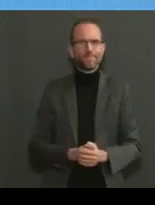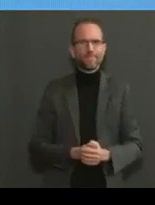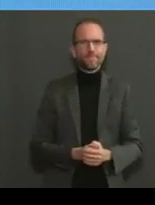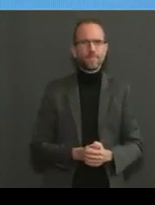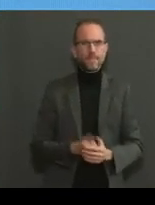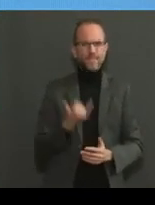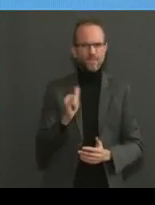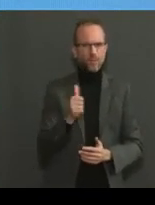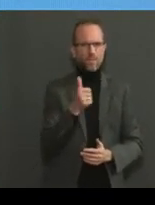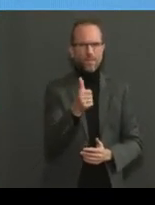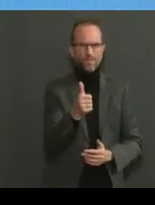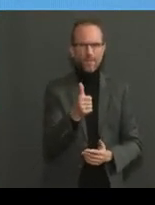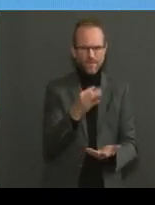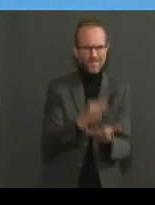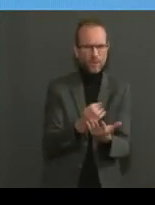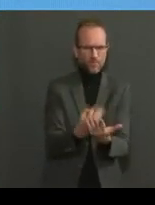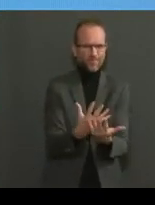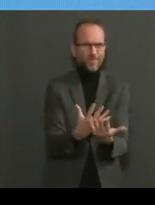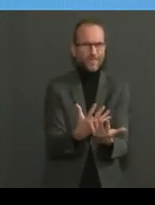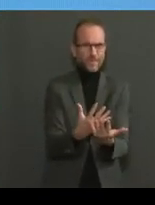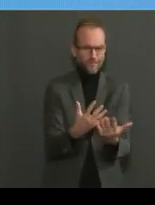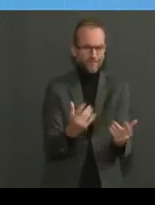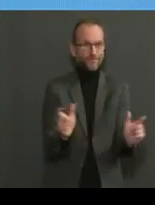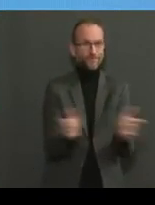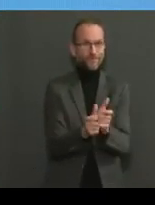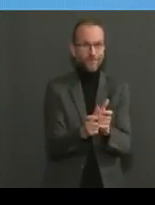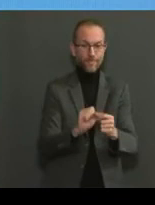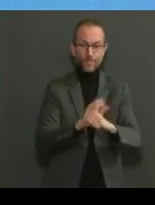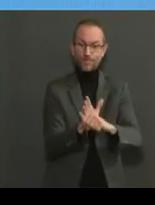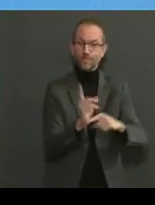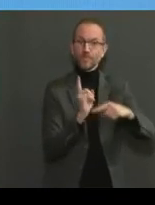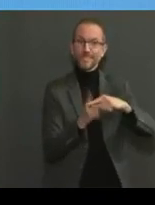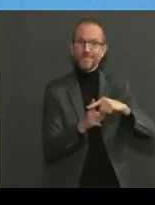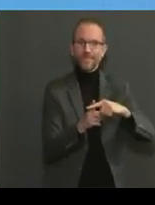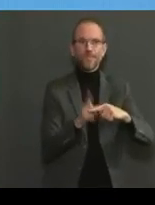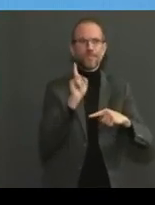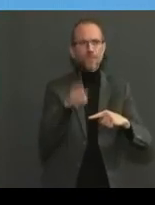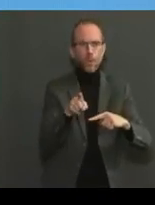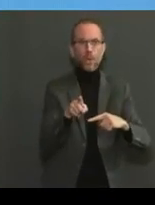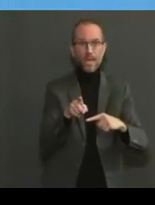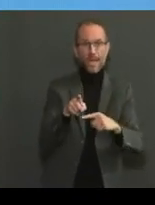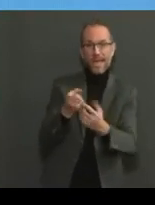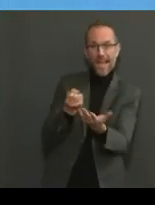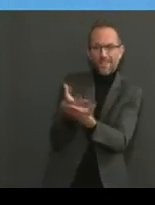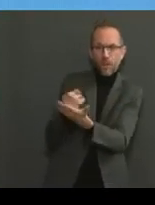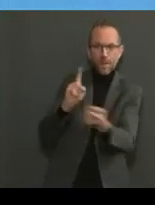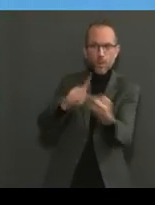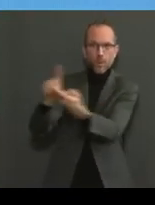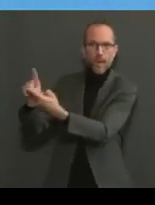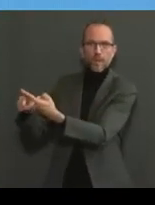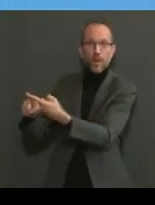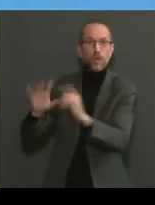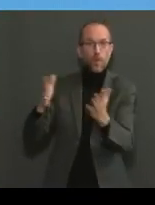résultat positif dans votre application, veillez à en informer vos contacts via l'application. De cette